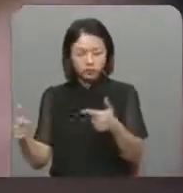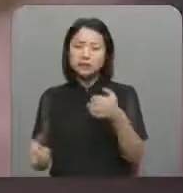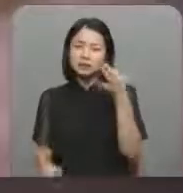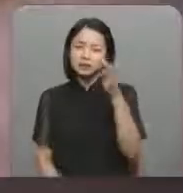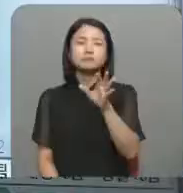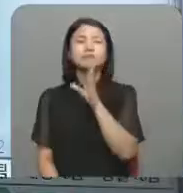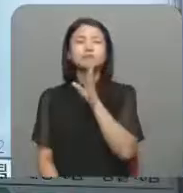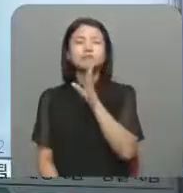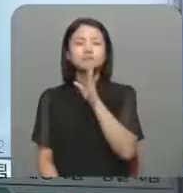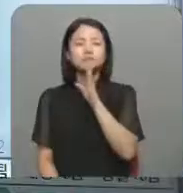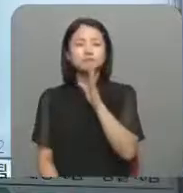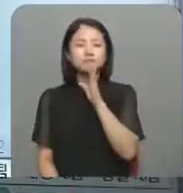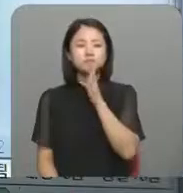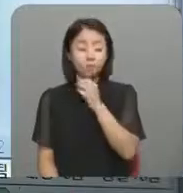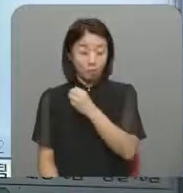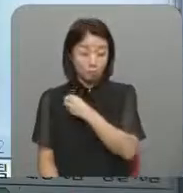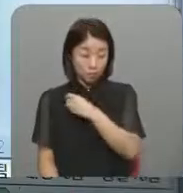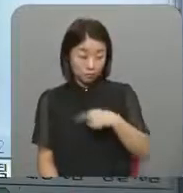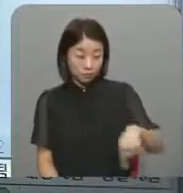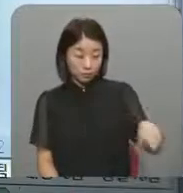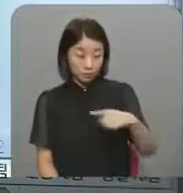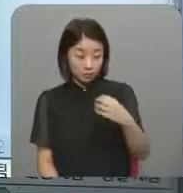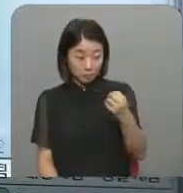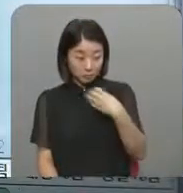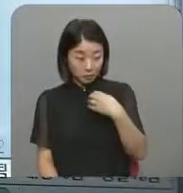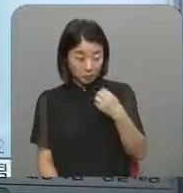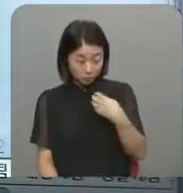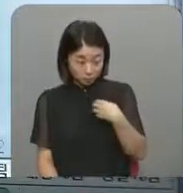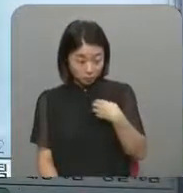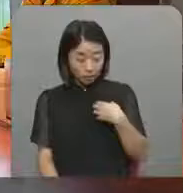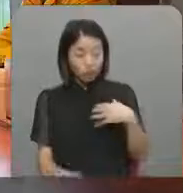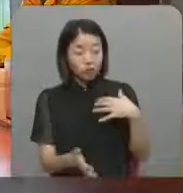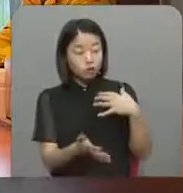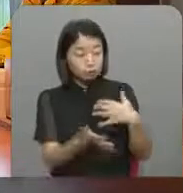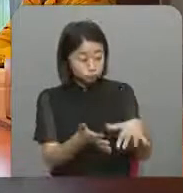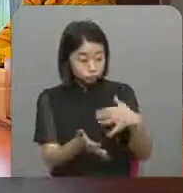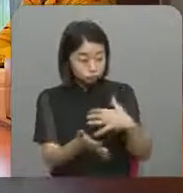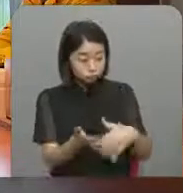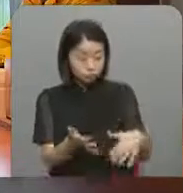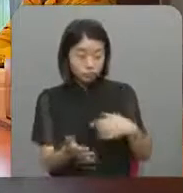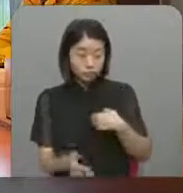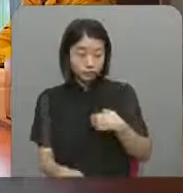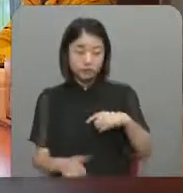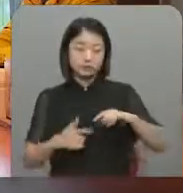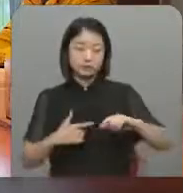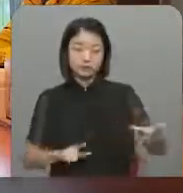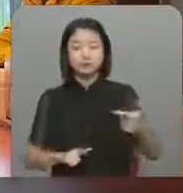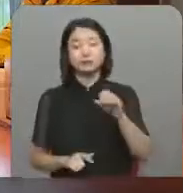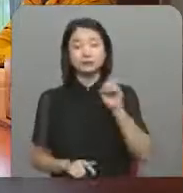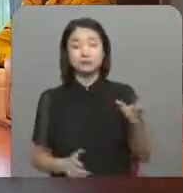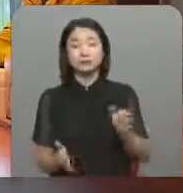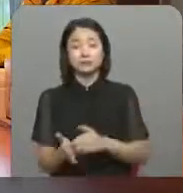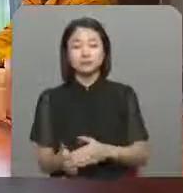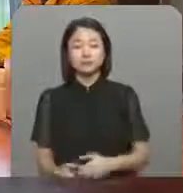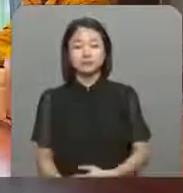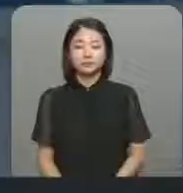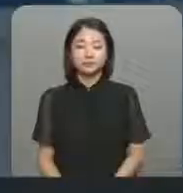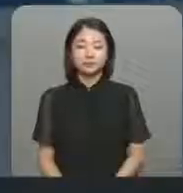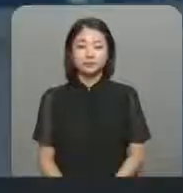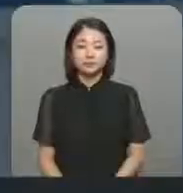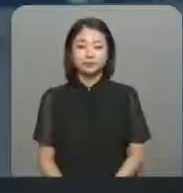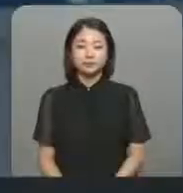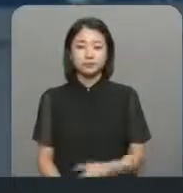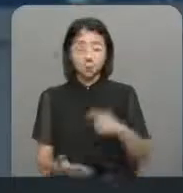인정하면서도 일부 회원이 주장하는 계약상 이용 횟수는 보장된 게 아니라고 반박했습니다. 골프를